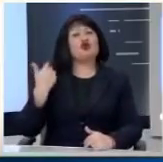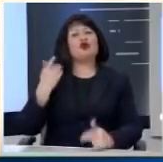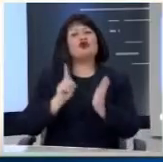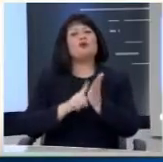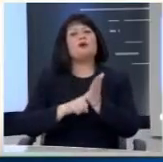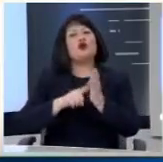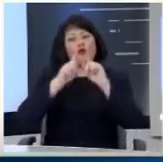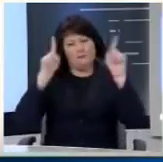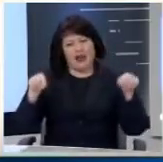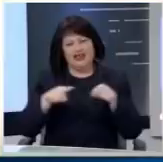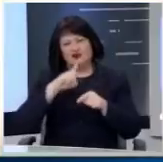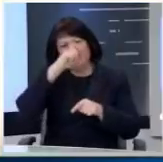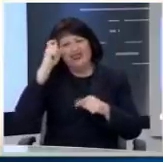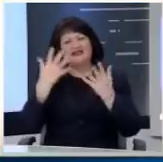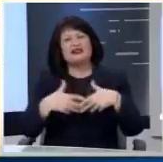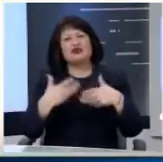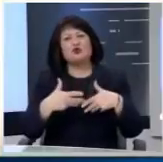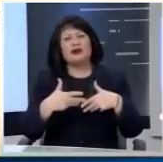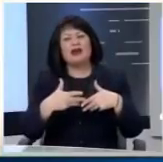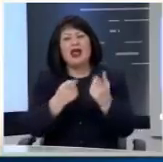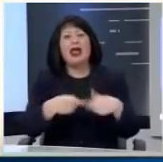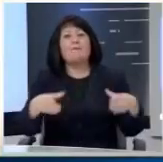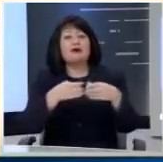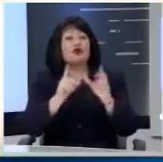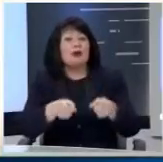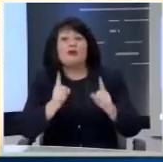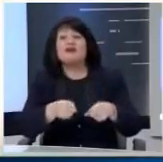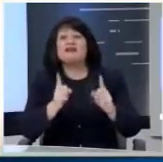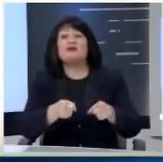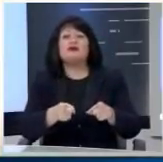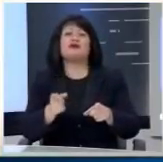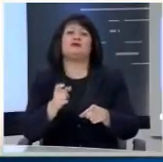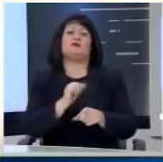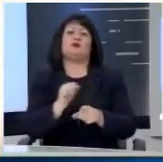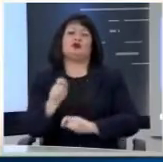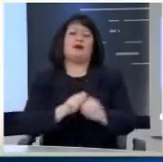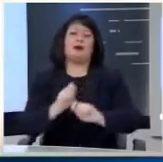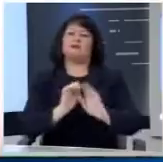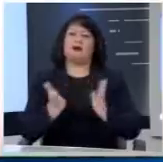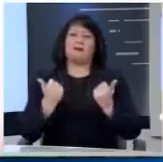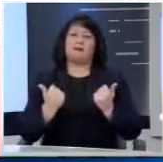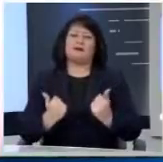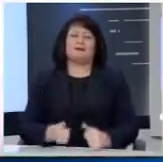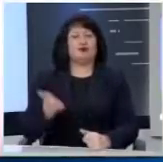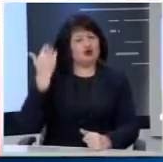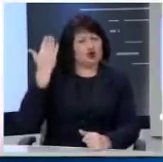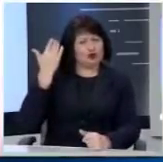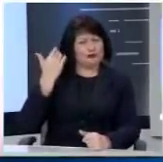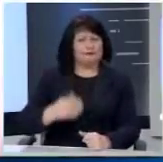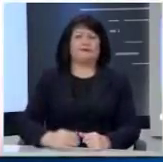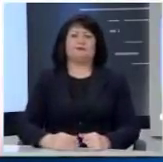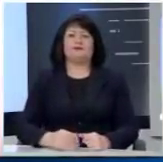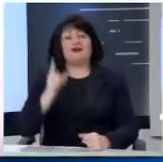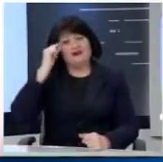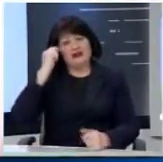πλαίσιο, έψαχνε κάποιος να βρει μια επιτροπή να πάρει μια απόφαση, η οποία ποτέ δεν συγκροτείται. Ήταν χρόνια στα οποία υπήρξα και